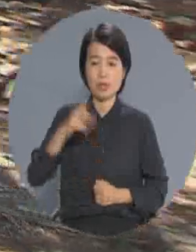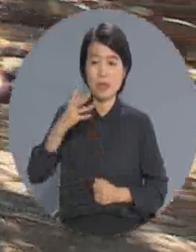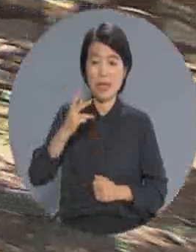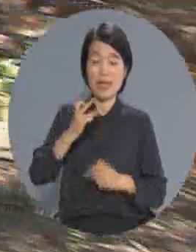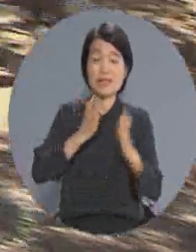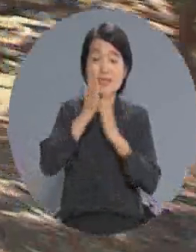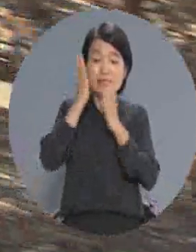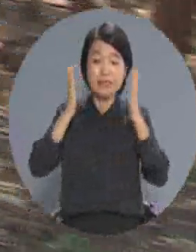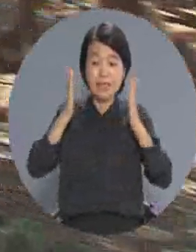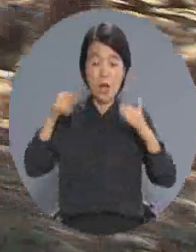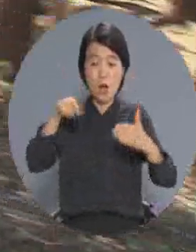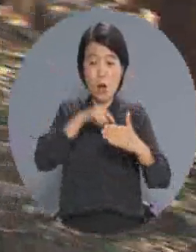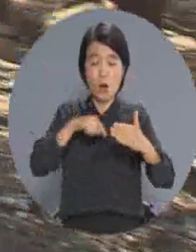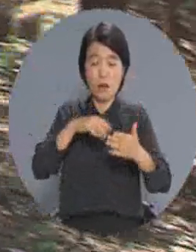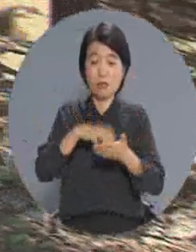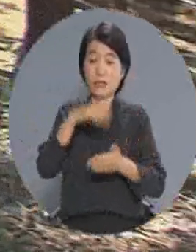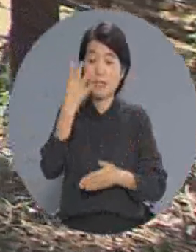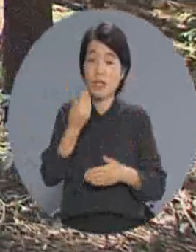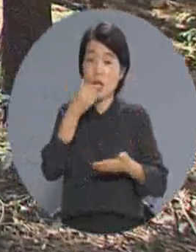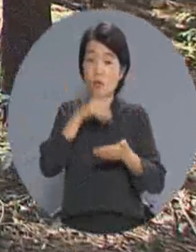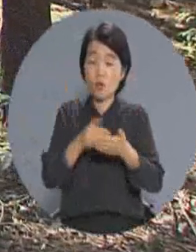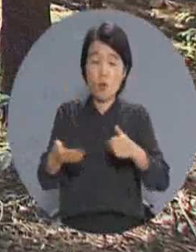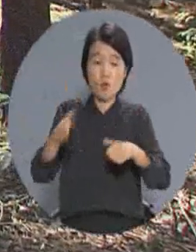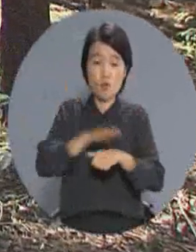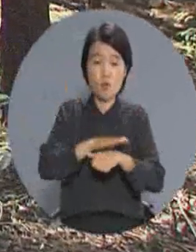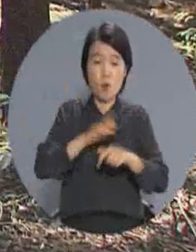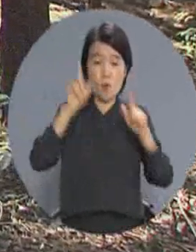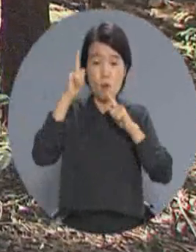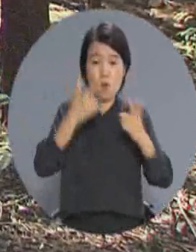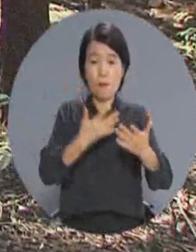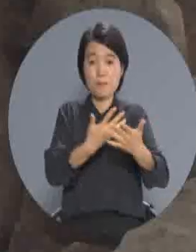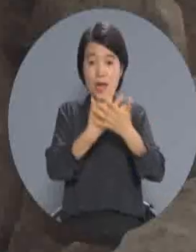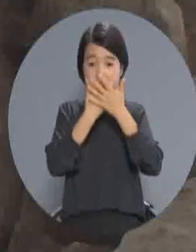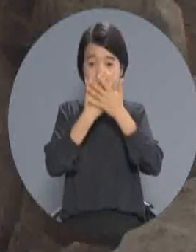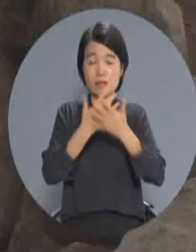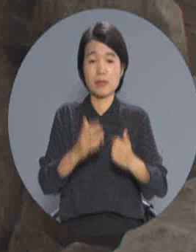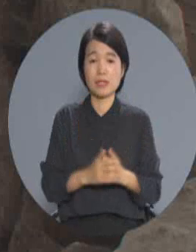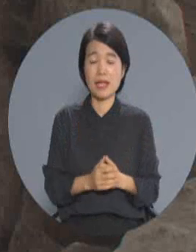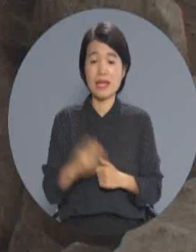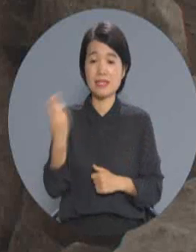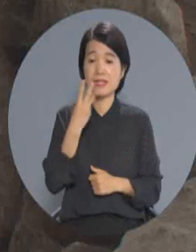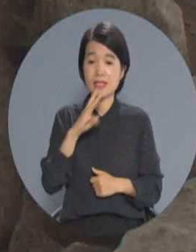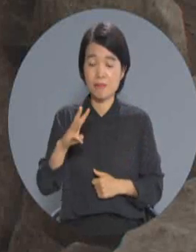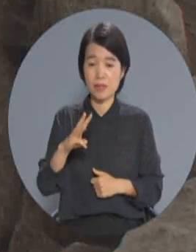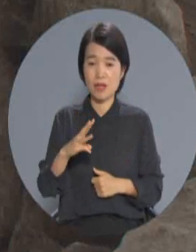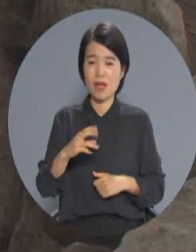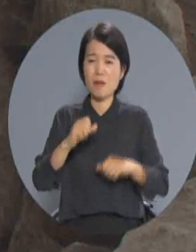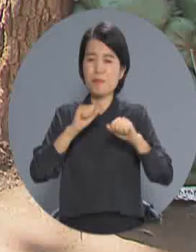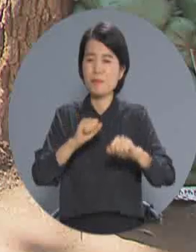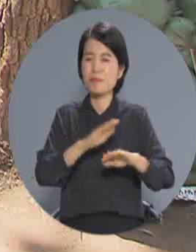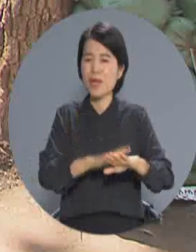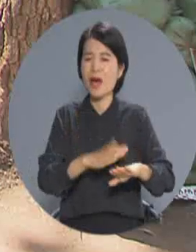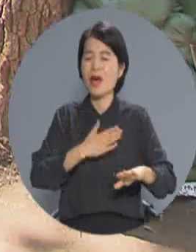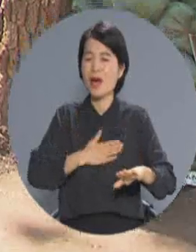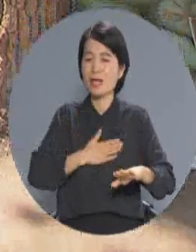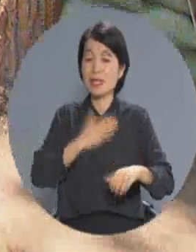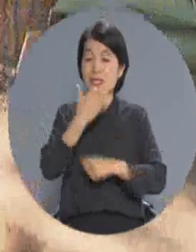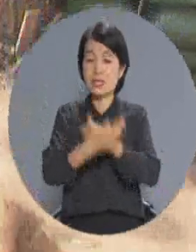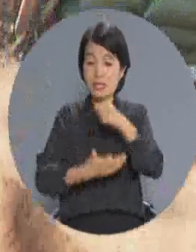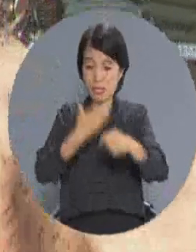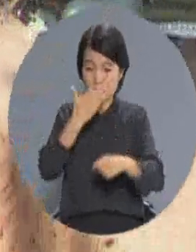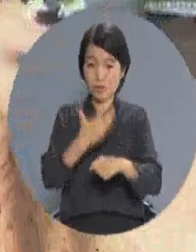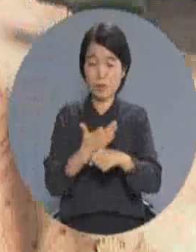조개산자락의 울창한 숲 사이로 4개의 돌무덤들이 모습을 드러냅니다. 2003년 존재 사실이 알려진 지 19년